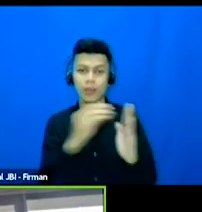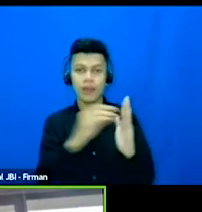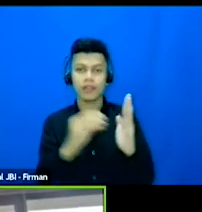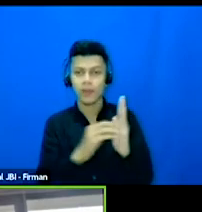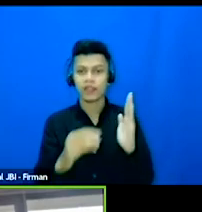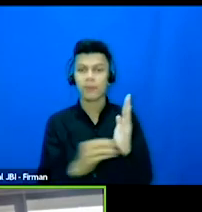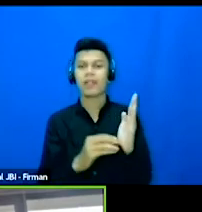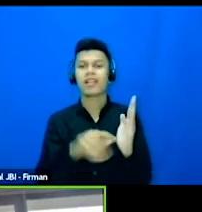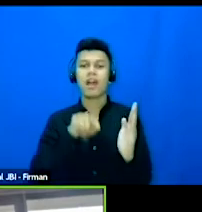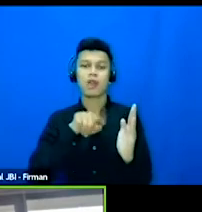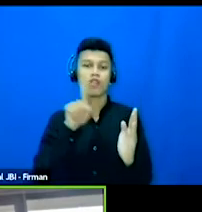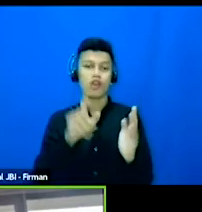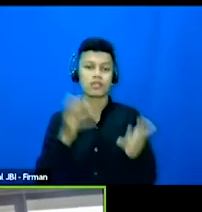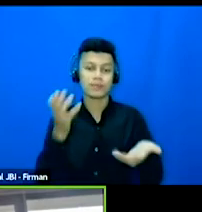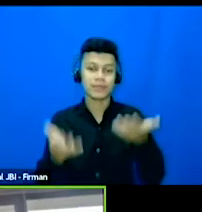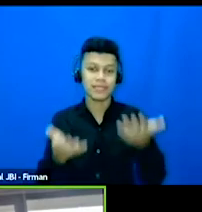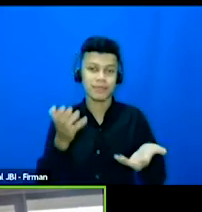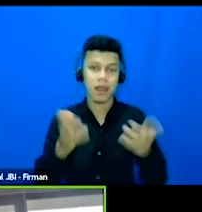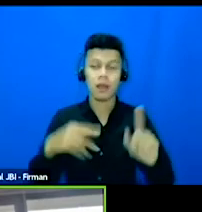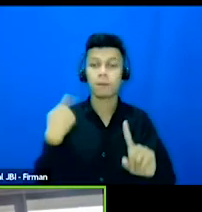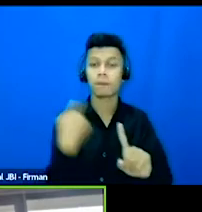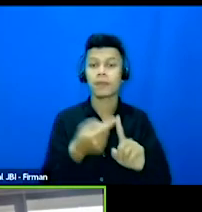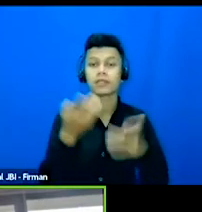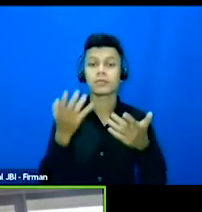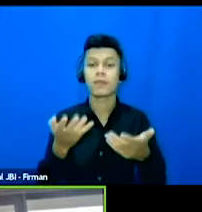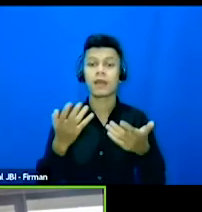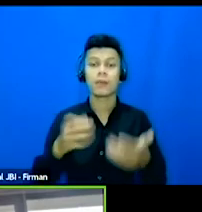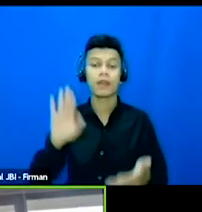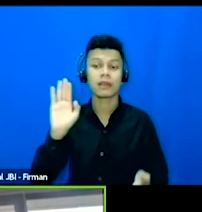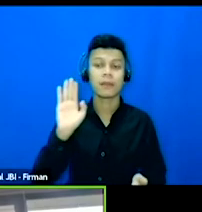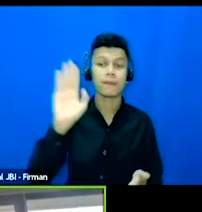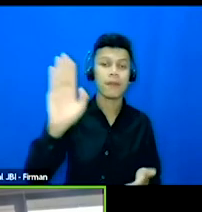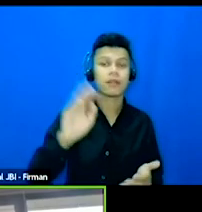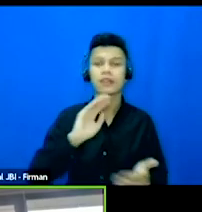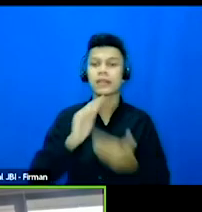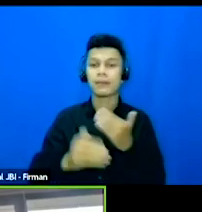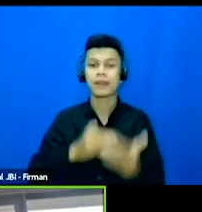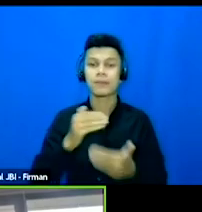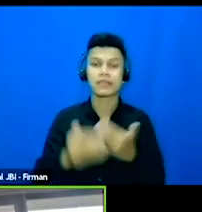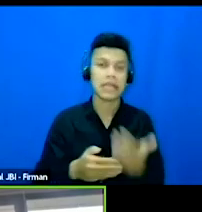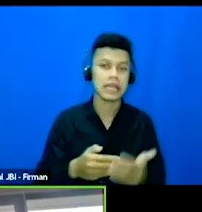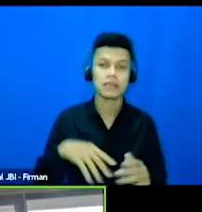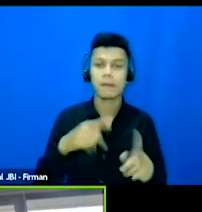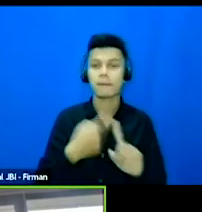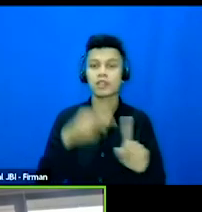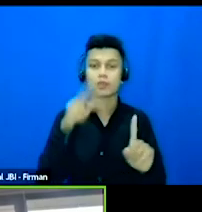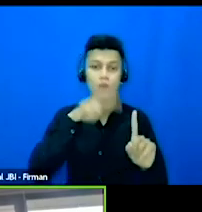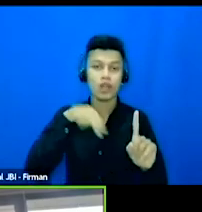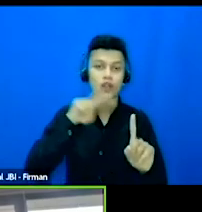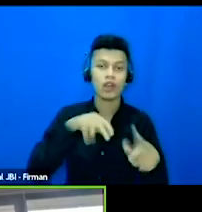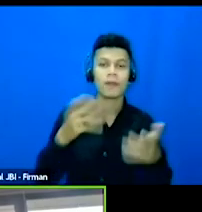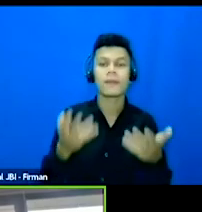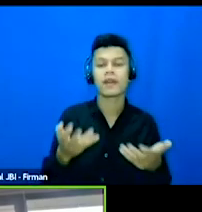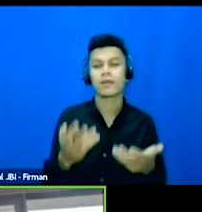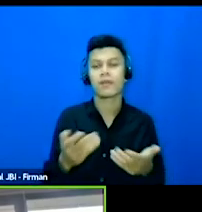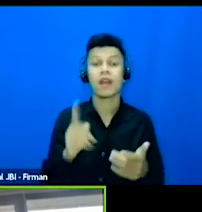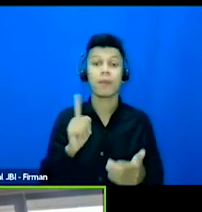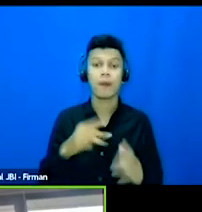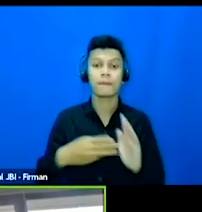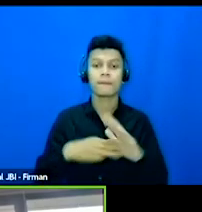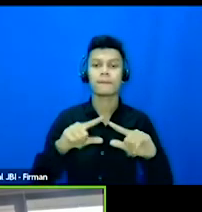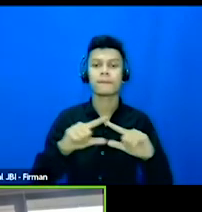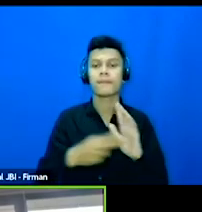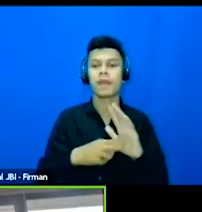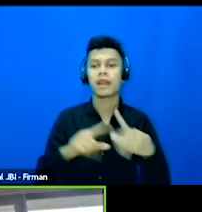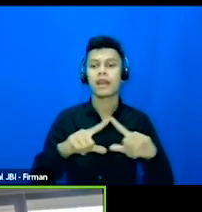perlu dipertimbangkan serta bagaimana nanti ke depan implementasinya by monitoring Karena untuk yang mendetail label